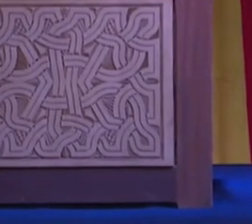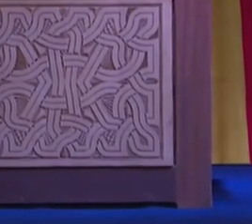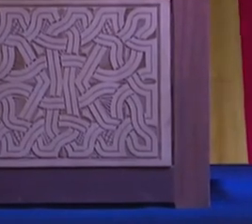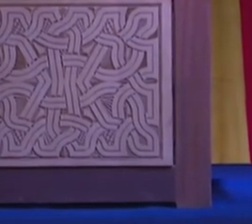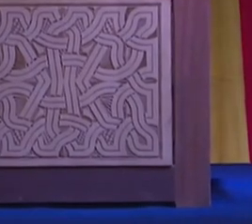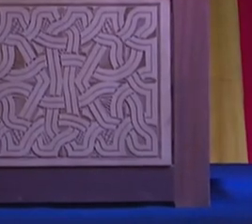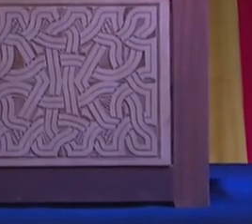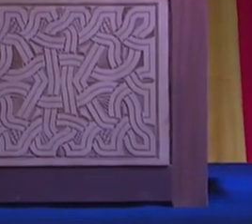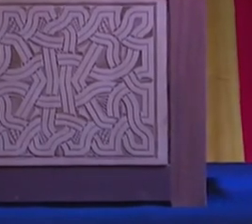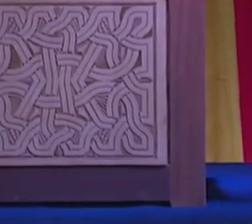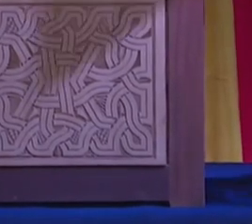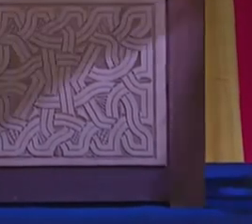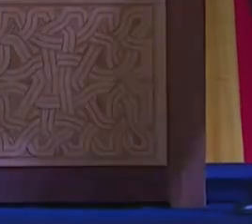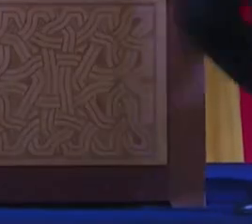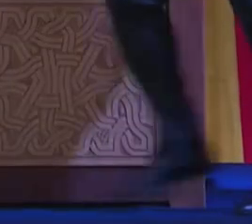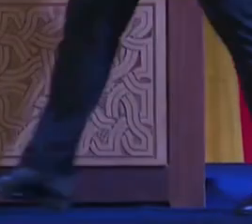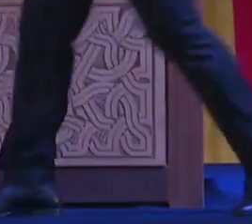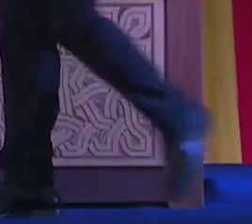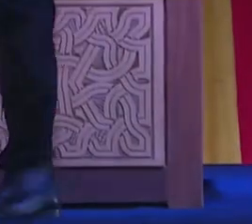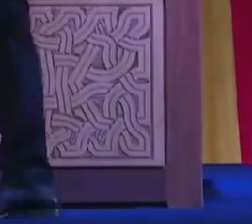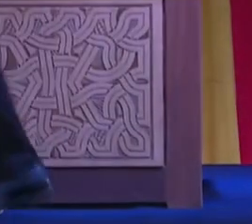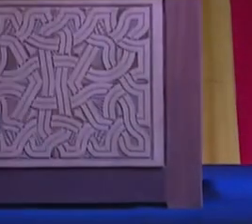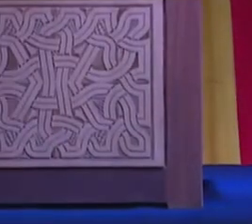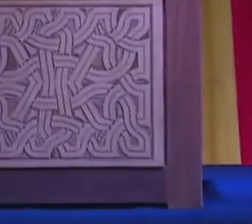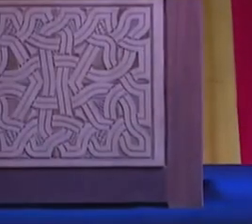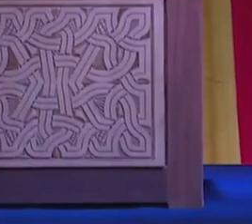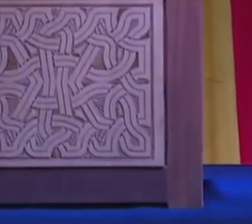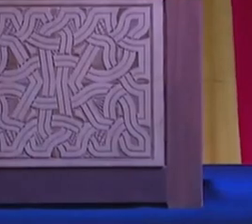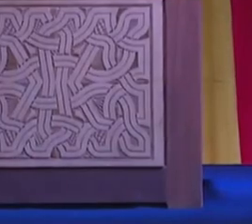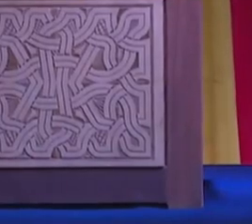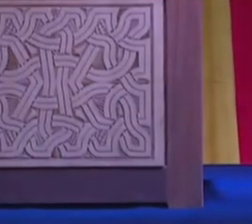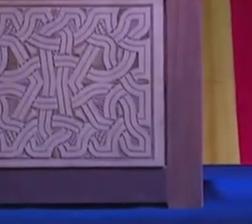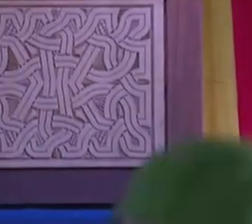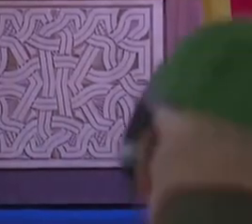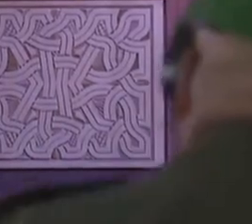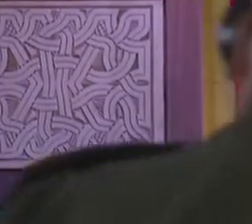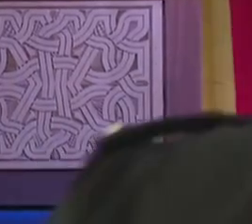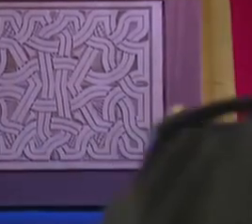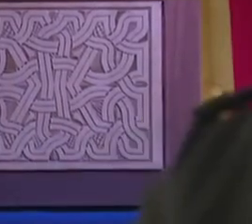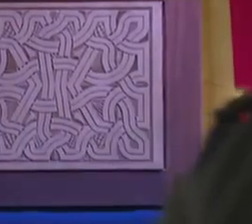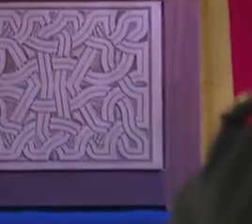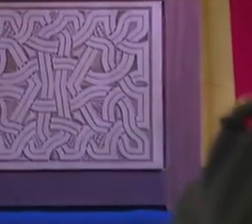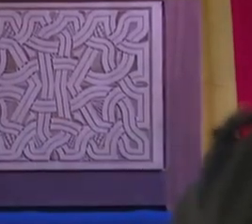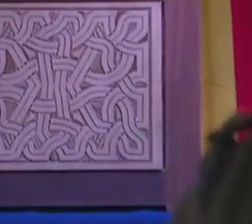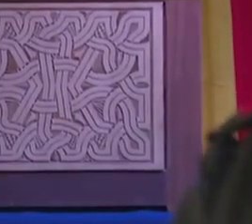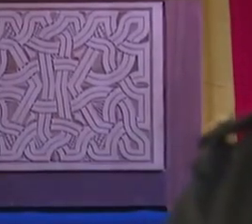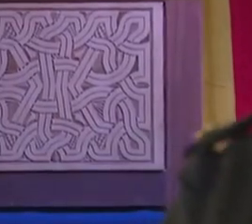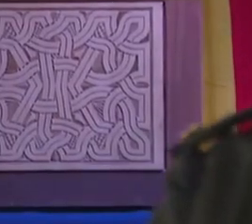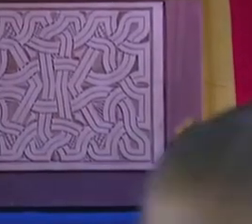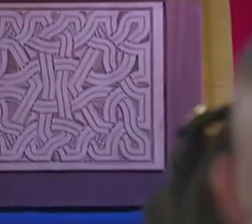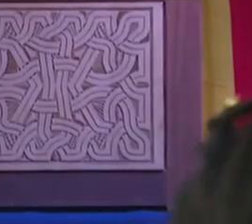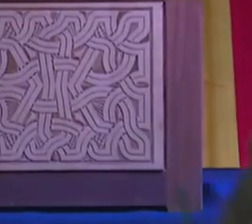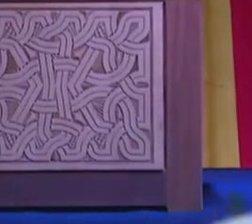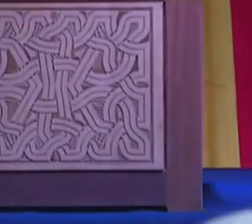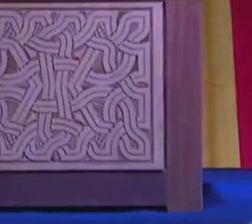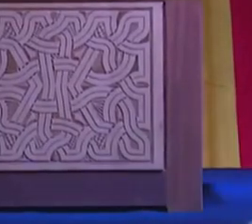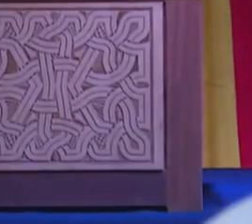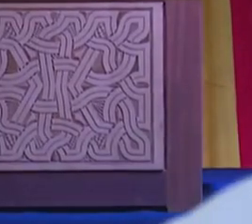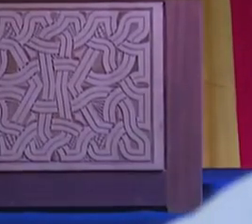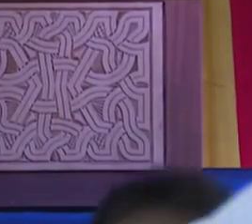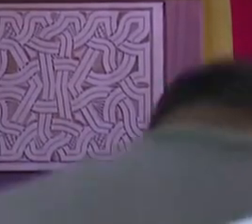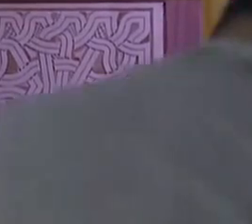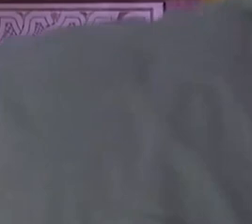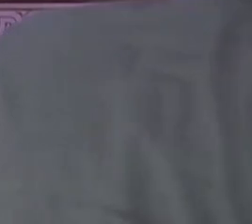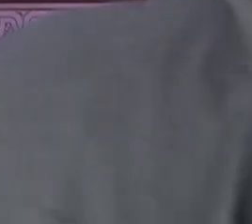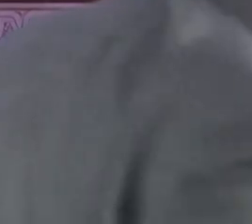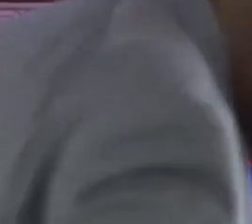Toespraak van de president van de Coöperatieve Republiek Guyana, zijn excellentie Dr. Irfan Ali.